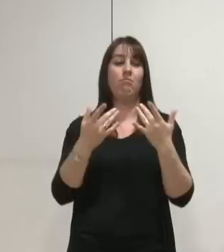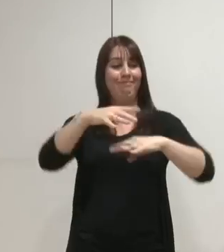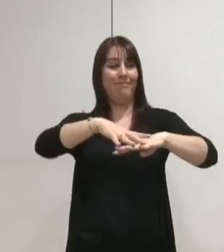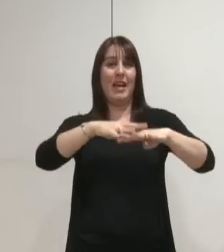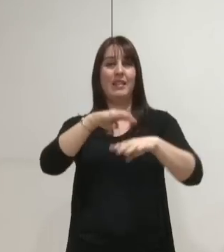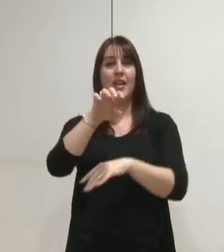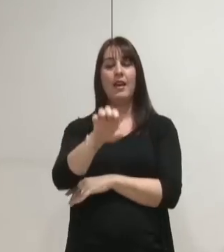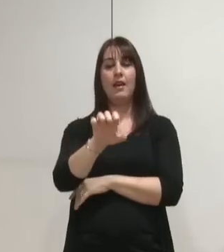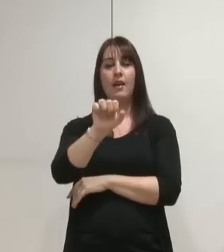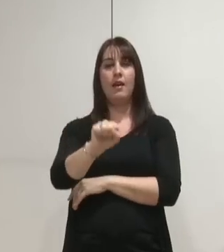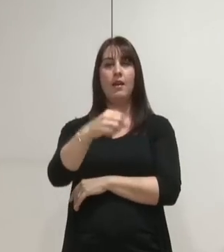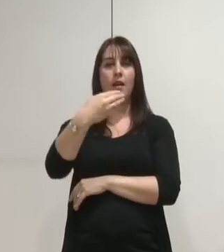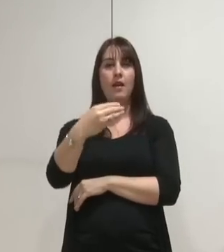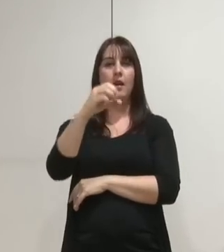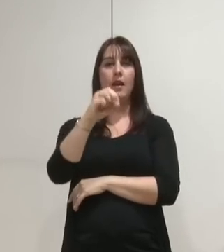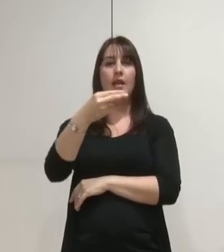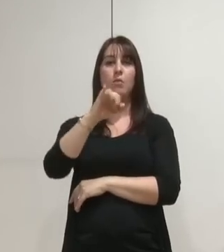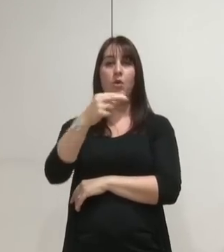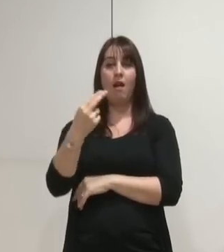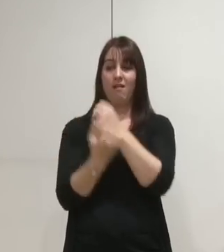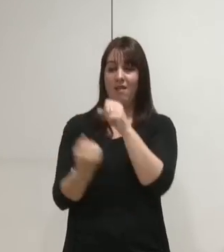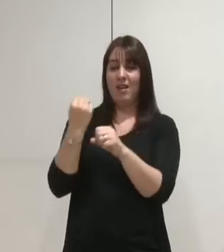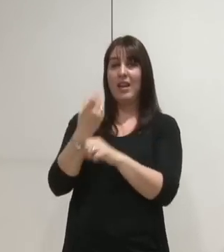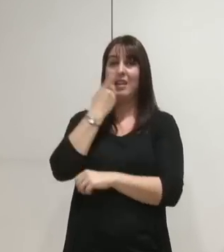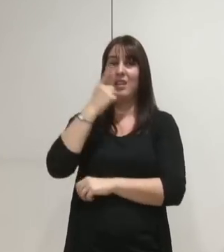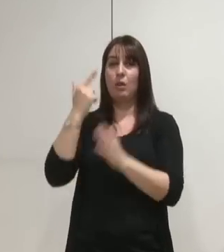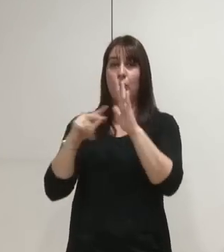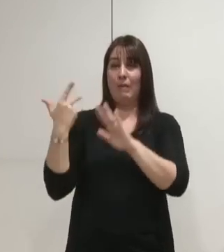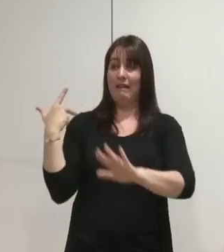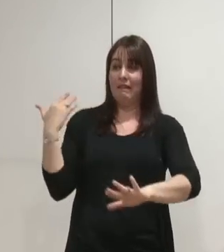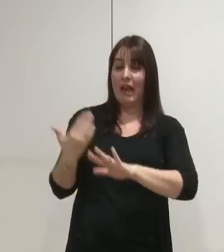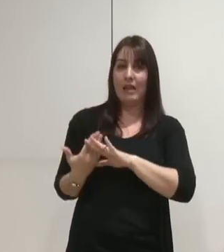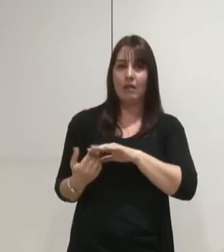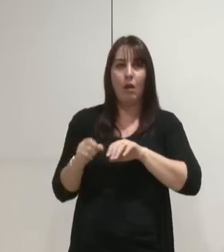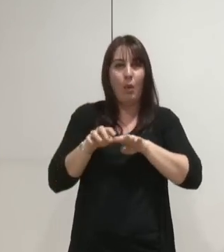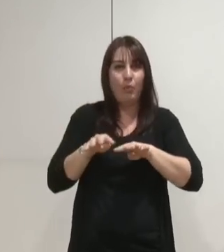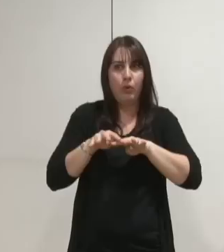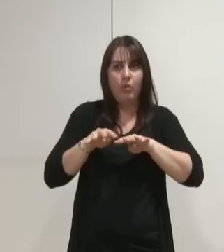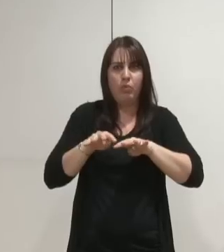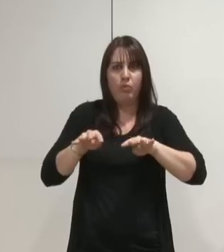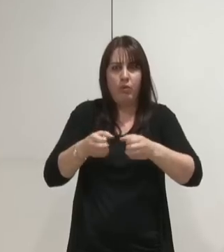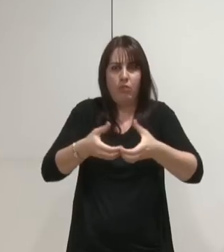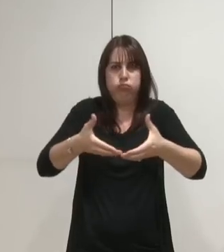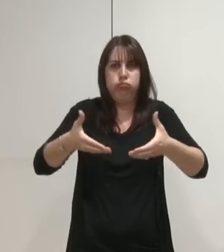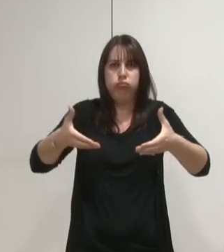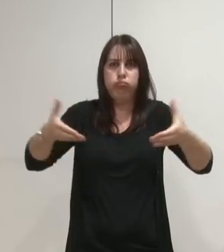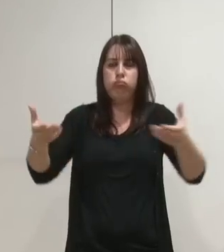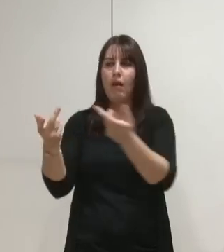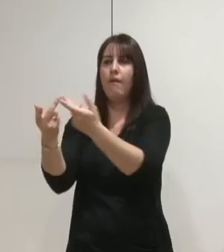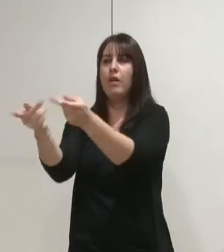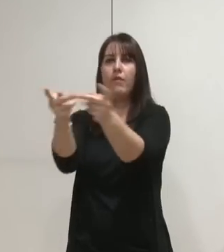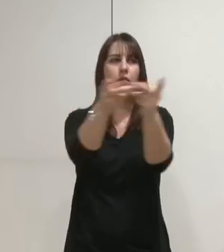ce campement qui a été créé en décembre 2013 c'est petit à petit étendu au fur à mesure que les autres communes de